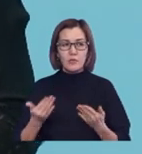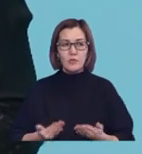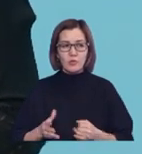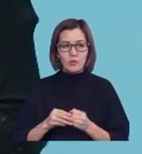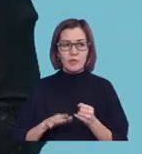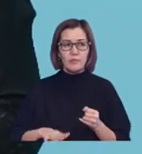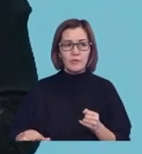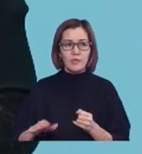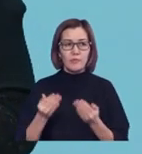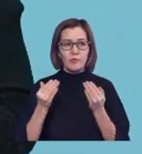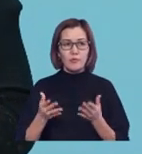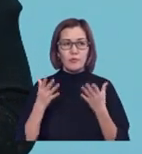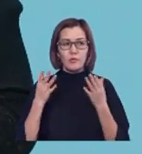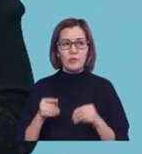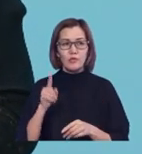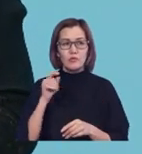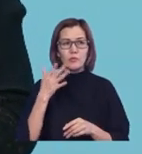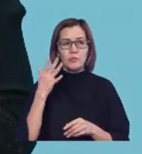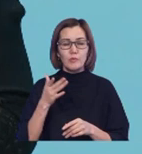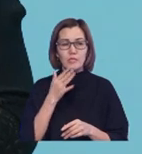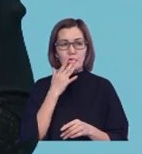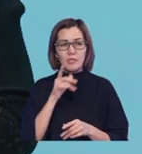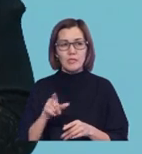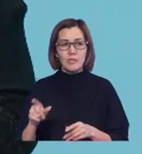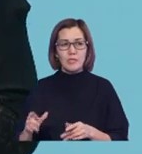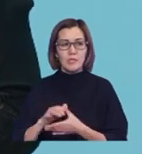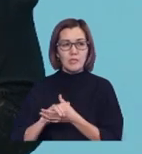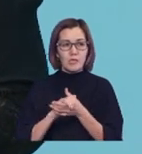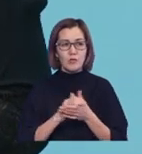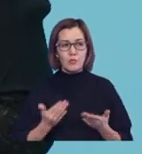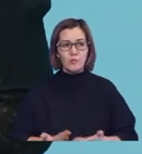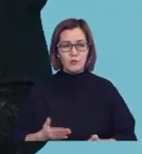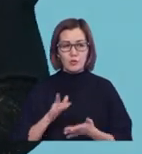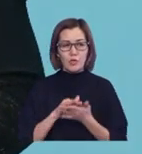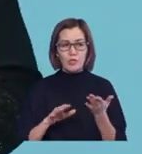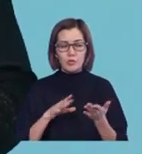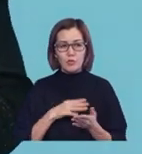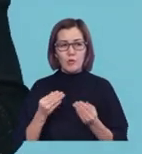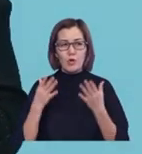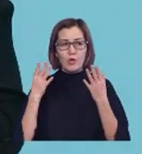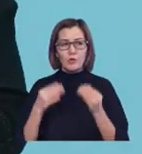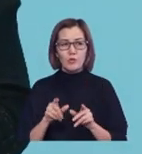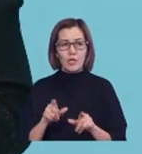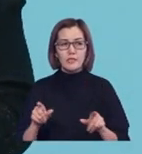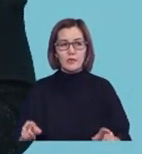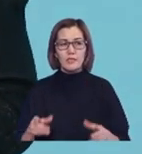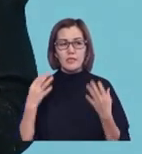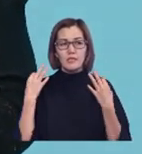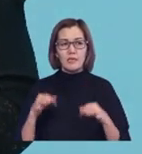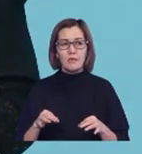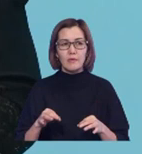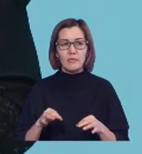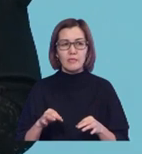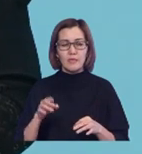бірі. Бүгінде аймақта 105 этнос өкілдері тату-тәтті өмір сүруде. Бүгінде азаматтарымыз егемен елімізді